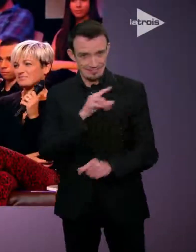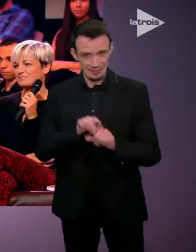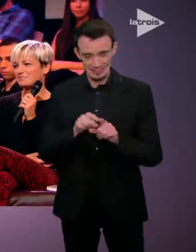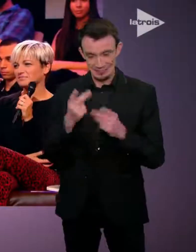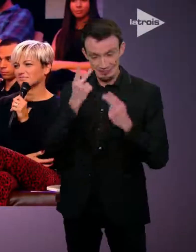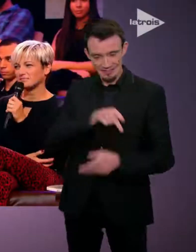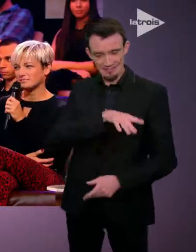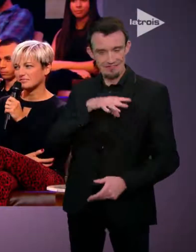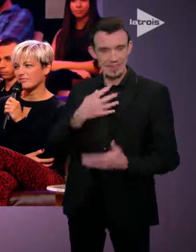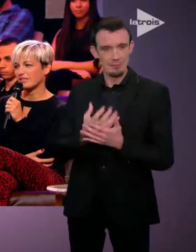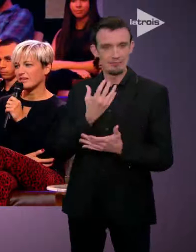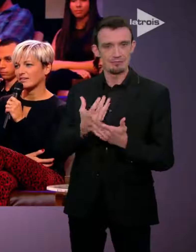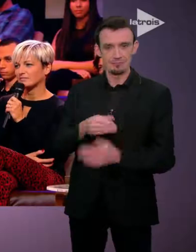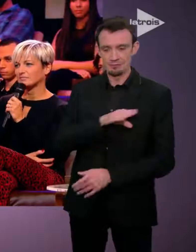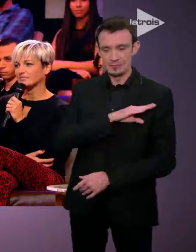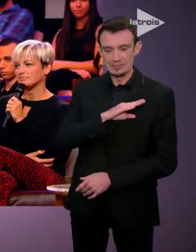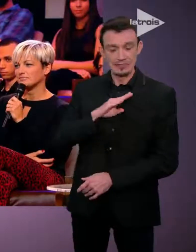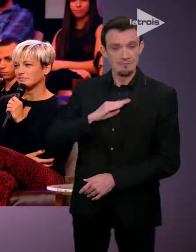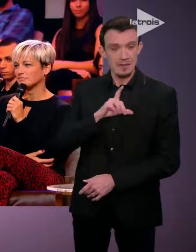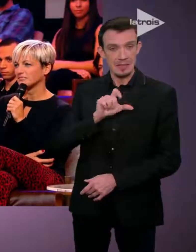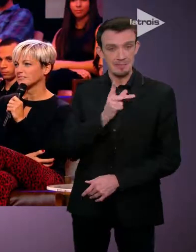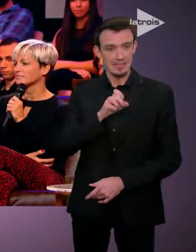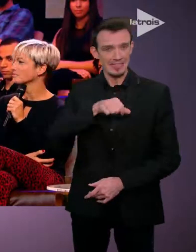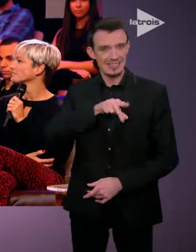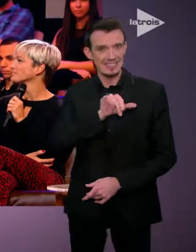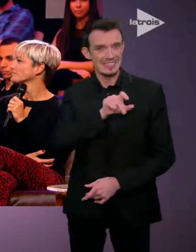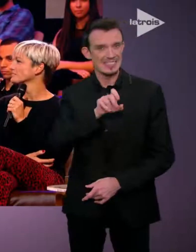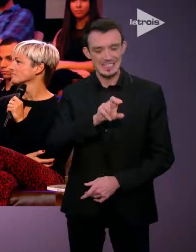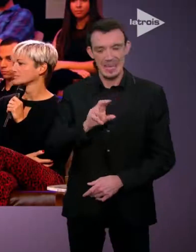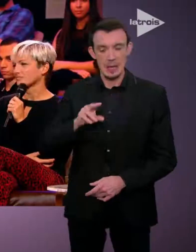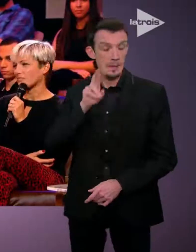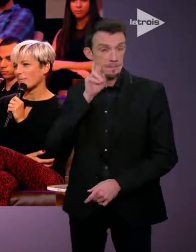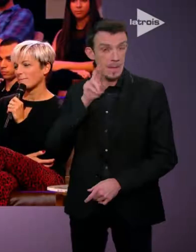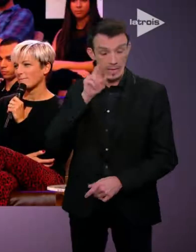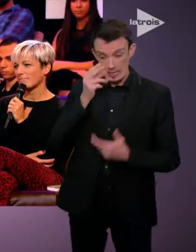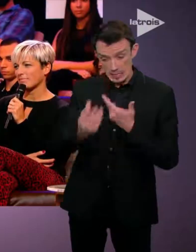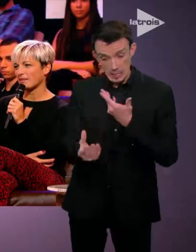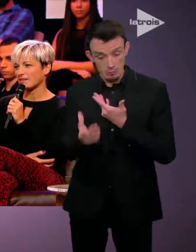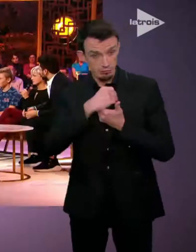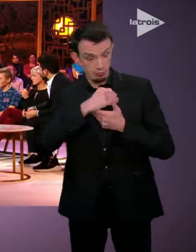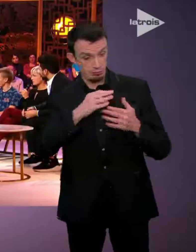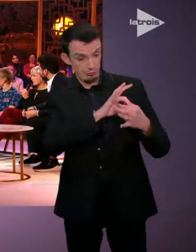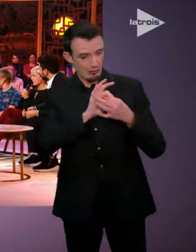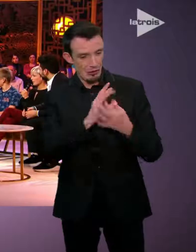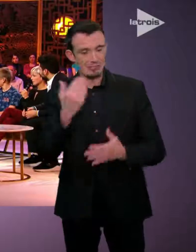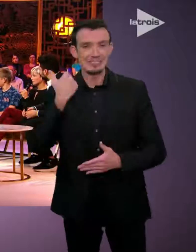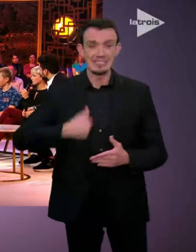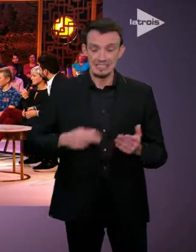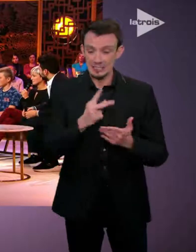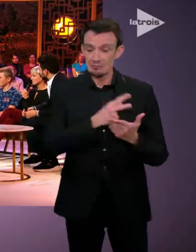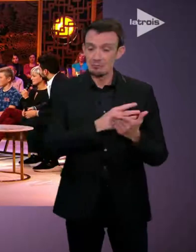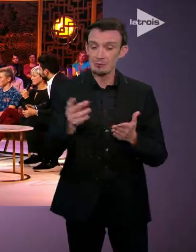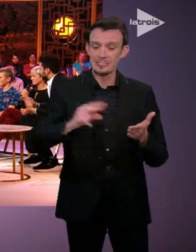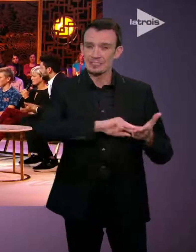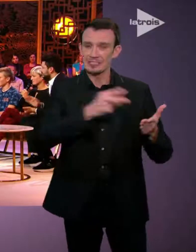évidemment. Magali Guesquier nous a rejoint. Elle est la coordinatrice de ce projet École et Surdité à l'École Sainte-Marie. Merci d'être avec nous. On peut l'applaudir,